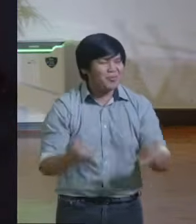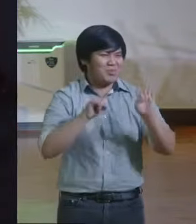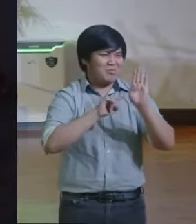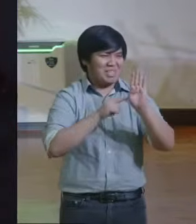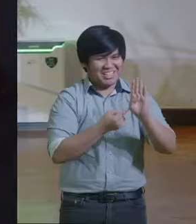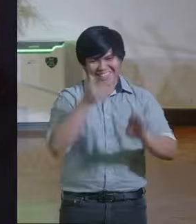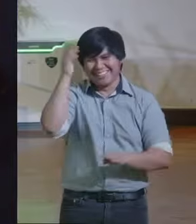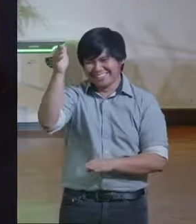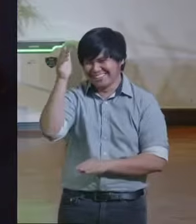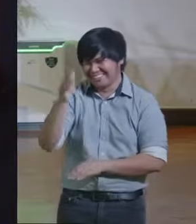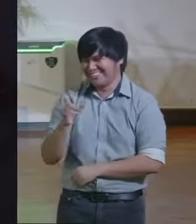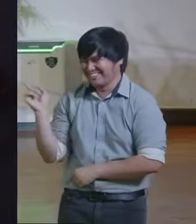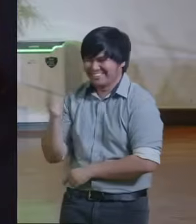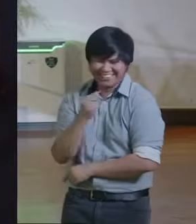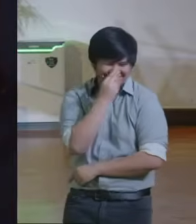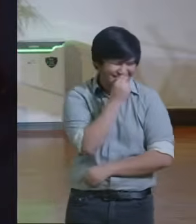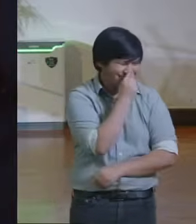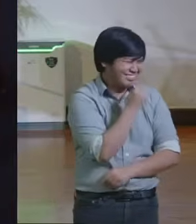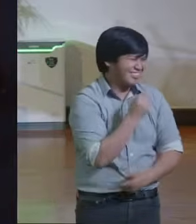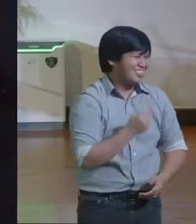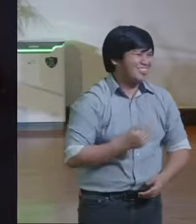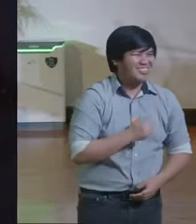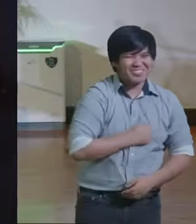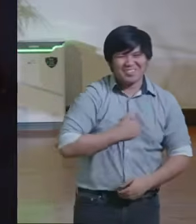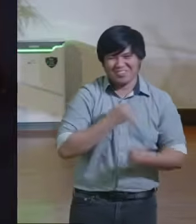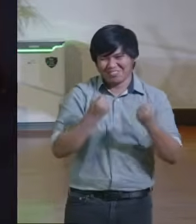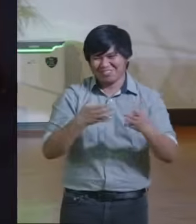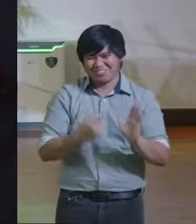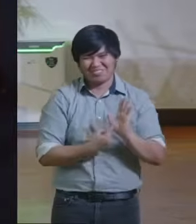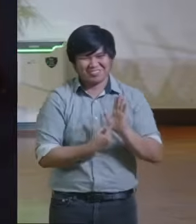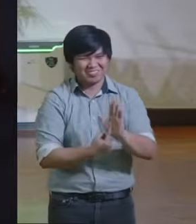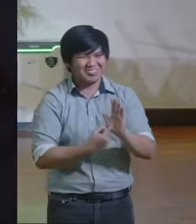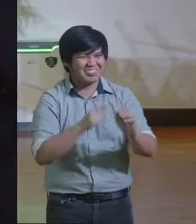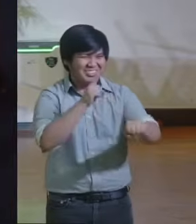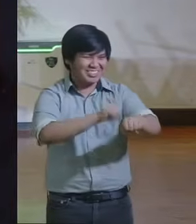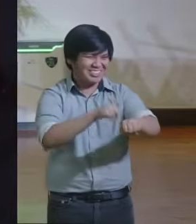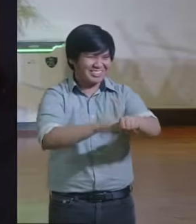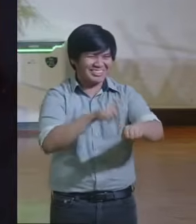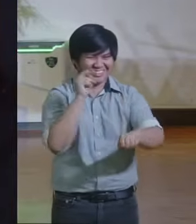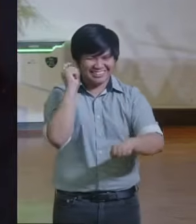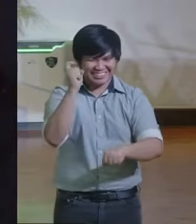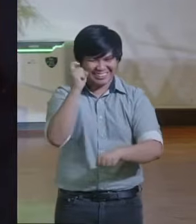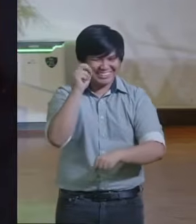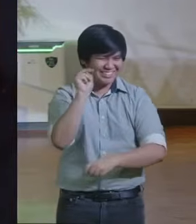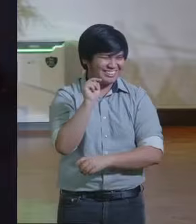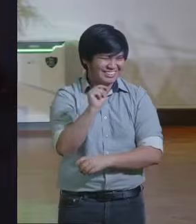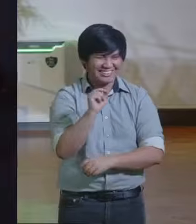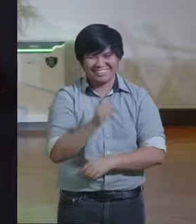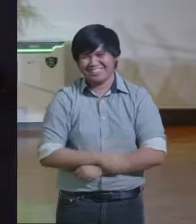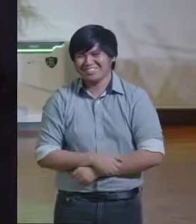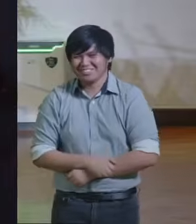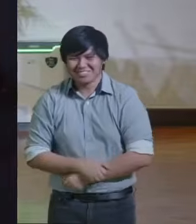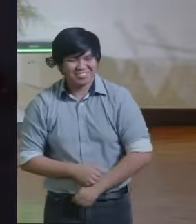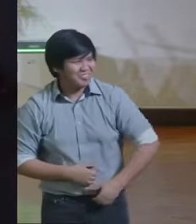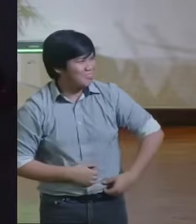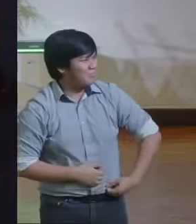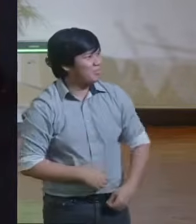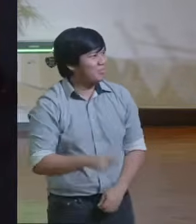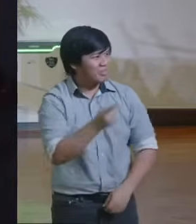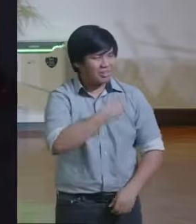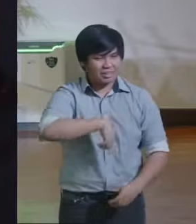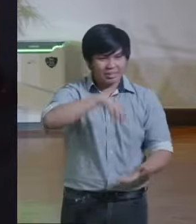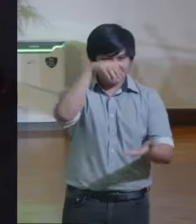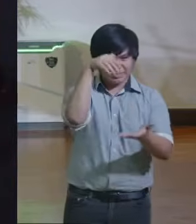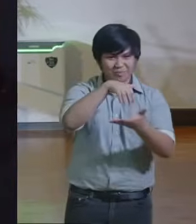Pasensya na po kayo, ang dami nung... Okay, marami na akong kailangang oras. Kailangan natin magmadali. Ang una natin makikita